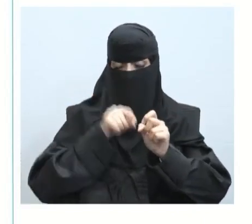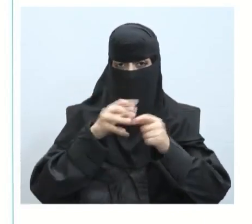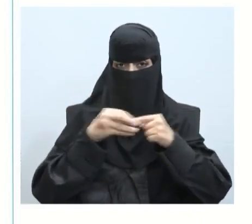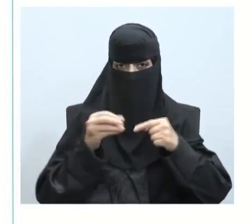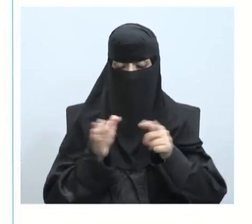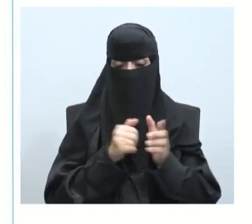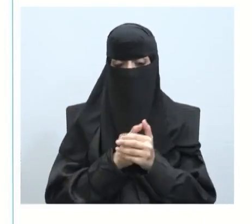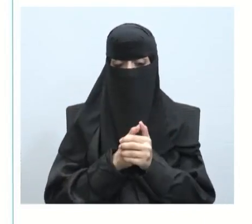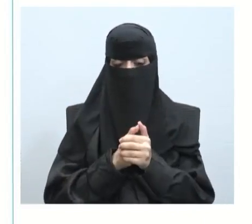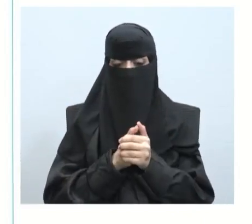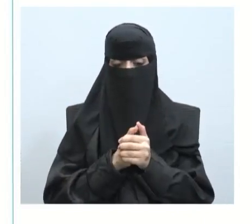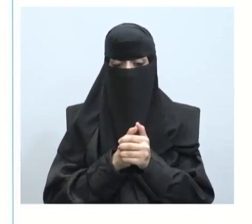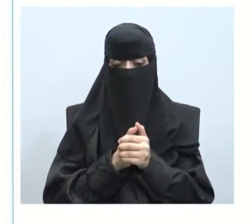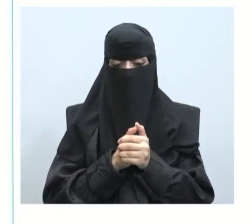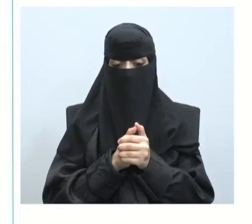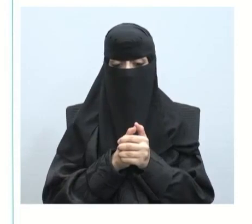السالب